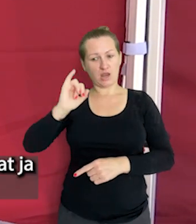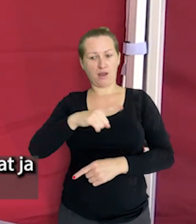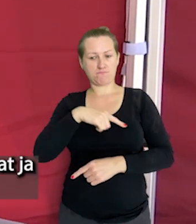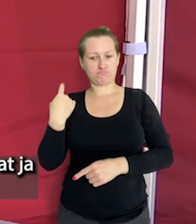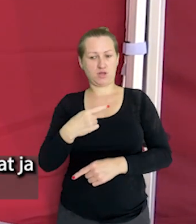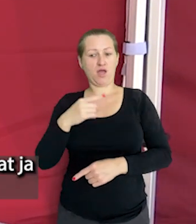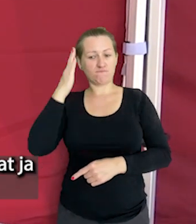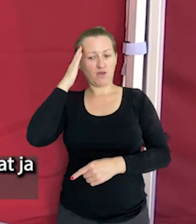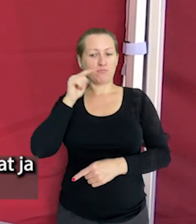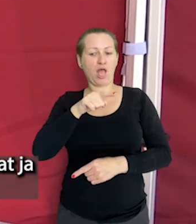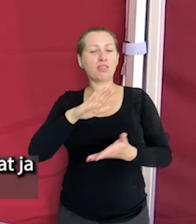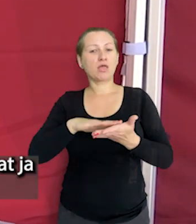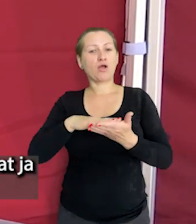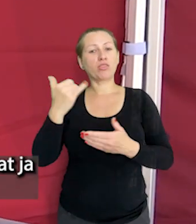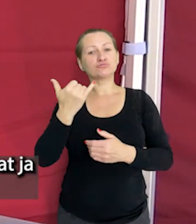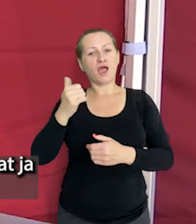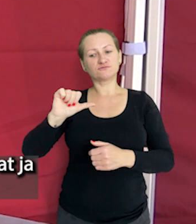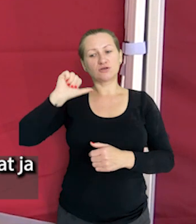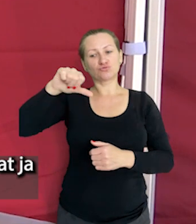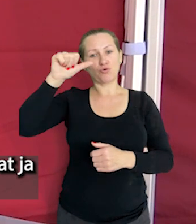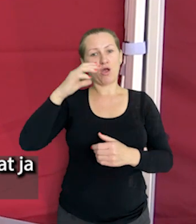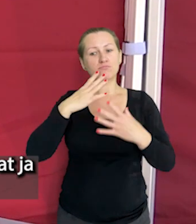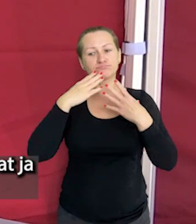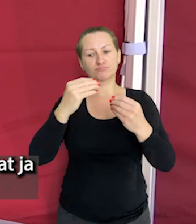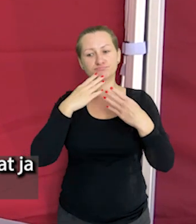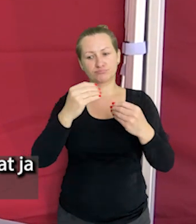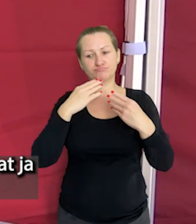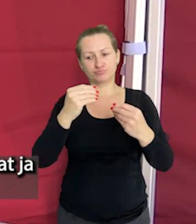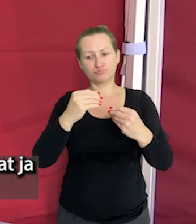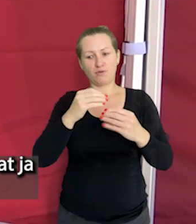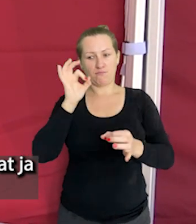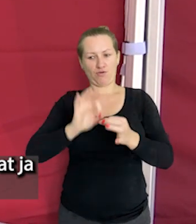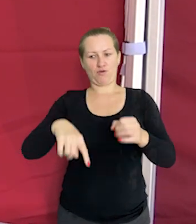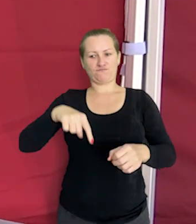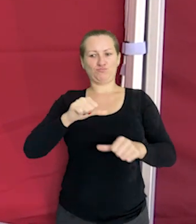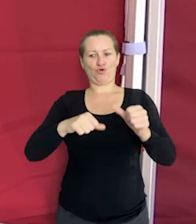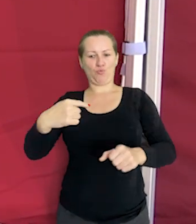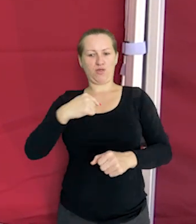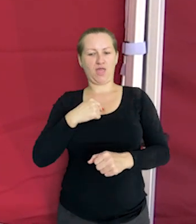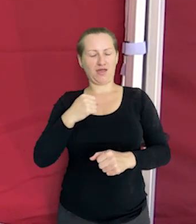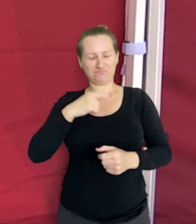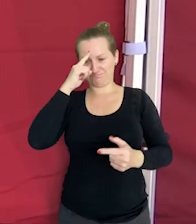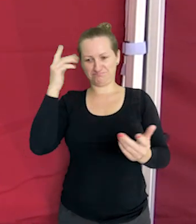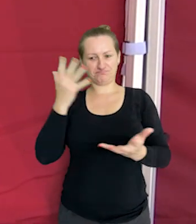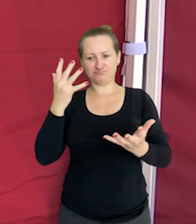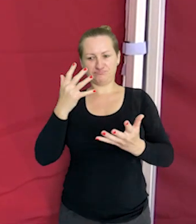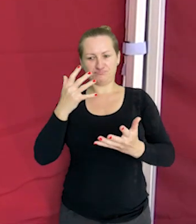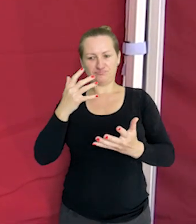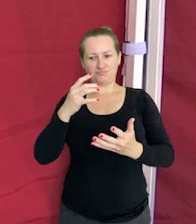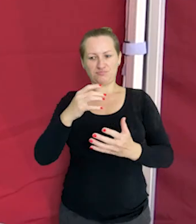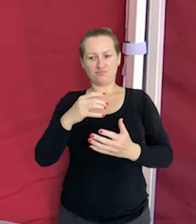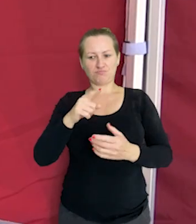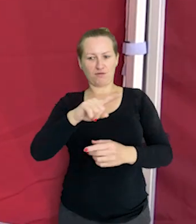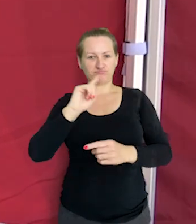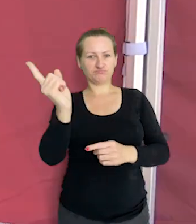my. To wiem, że ta nagroda jest coroczna, zawsze ktoś ją otrzymuje. No w tym roku akurat ja otrzymałem. Nie spodziewałem się tego, to było dość